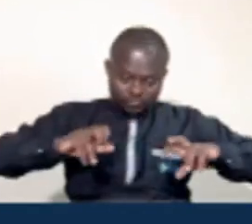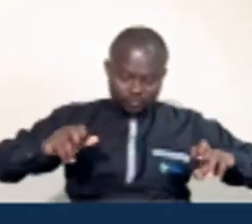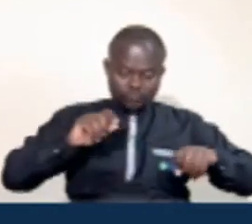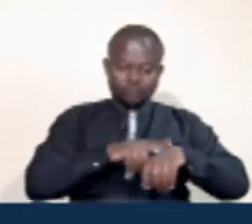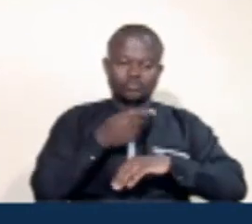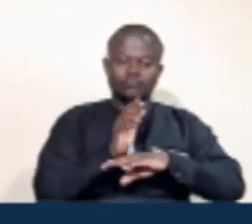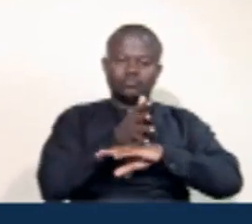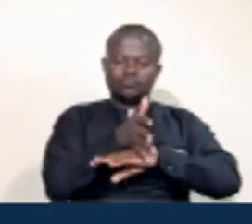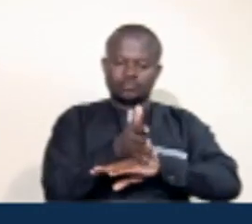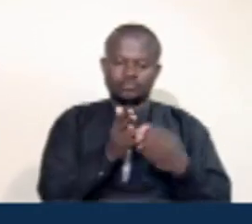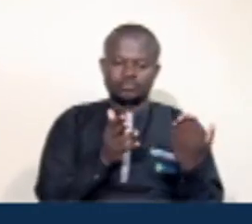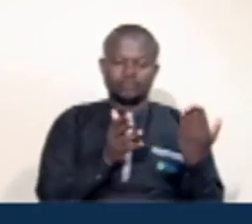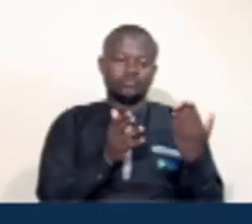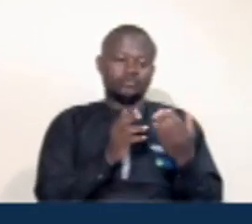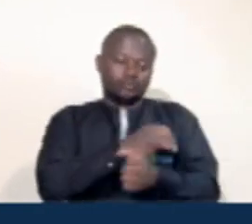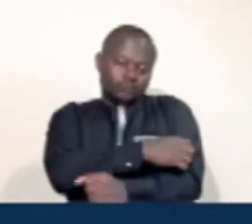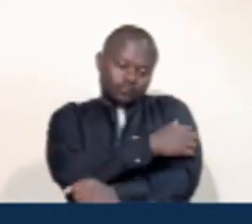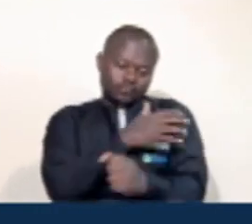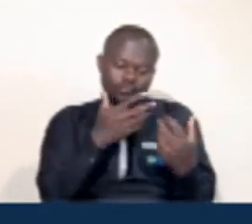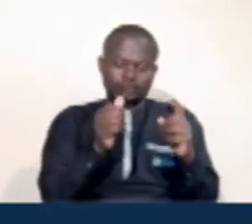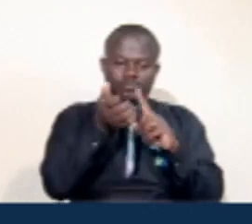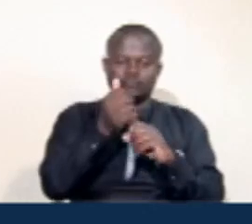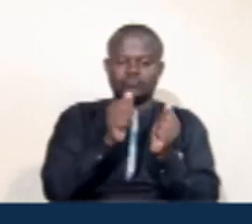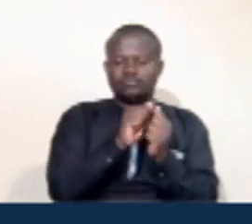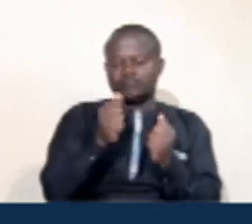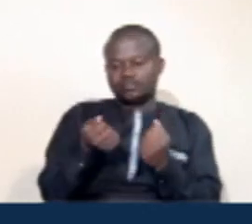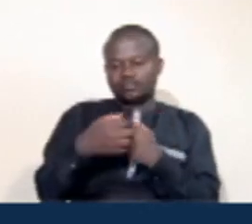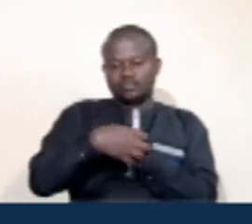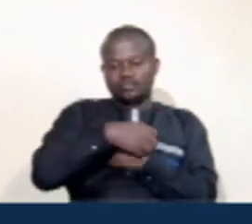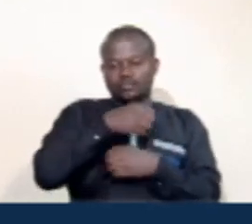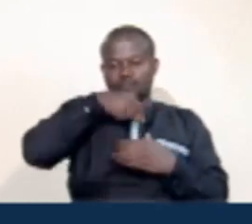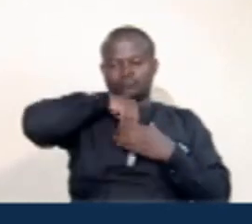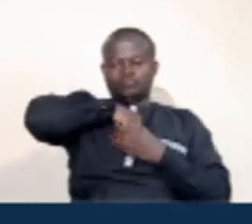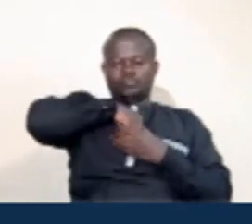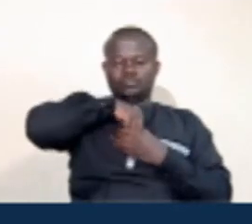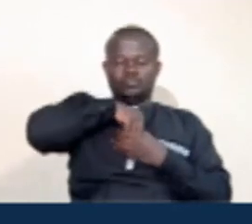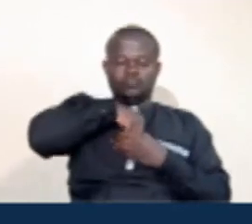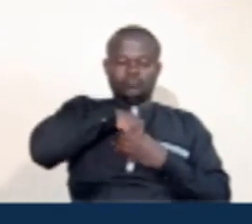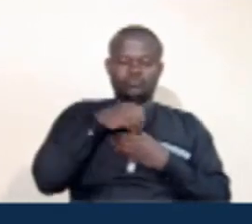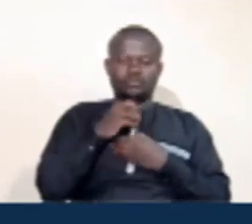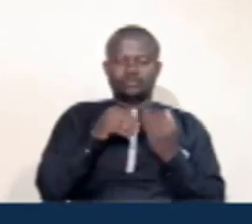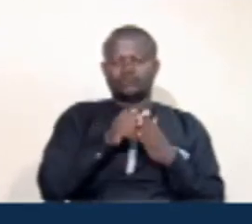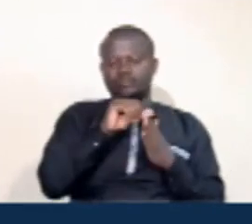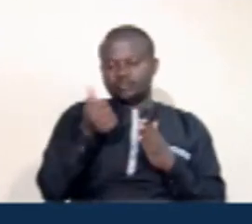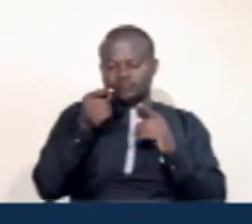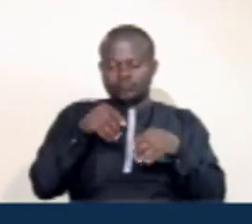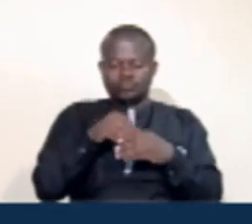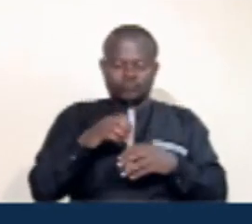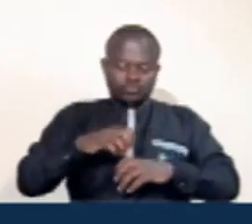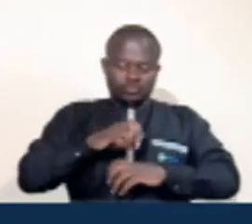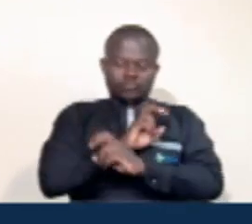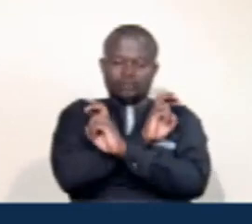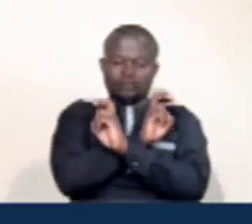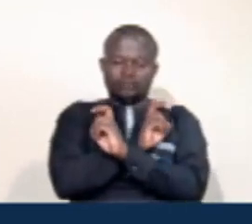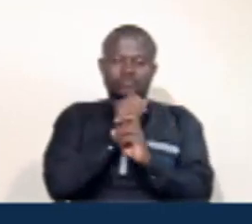igihe cyararenze kanseri yararangije gufata n'izindi nyama z'imbere mu ruhu cyangwa se abandi yarageze no kumagufa ku buryo